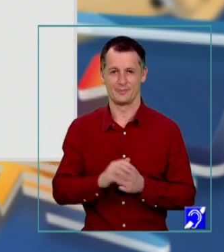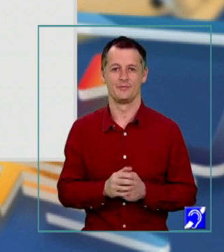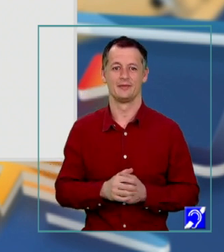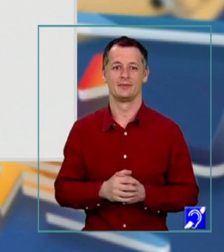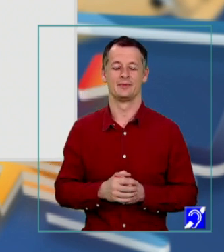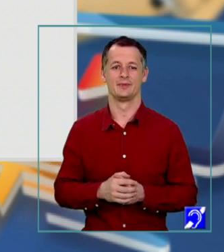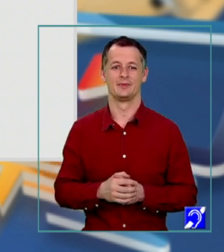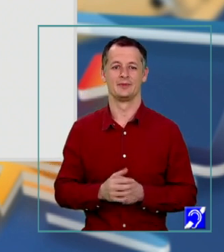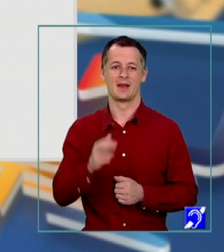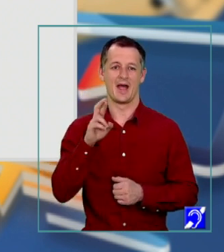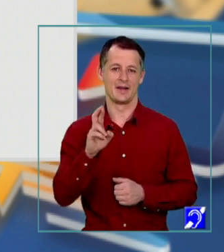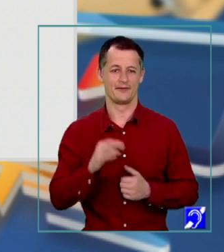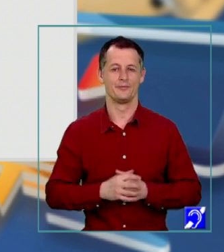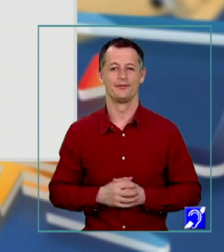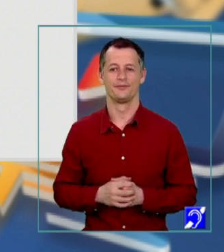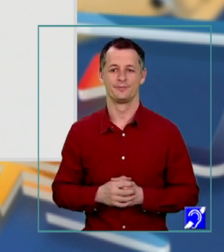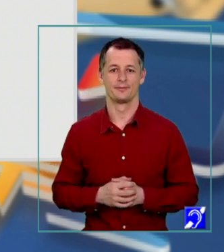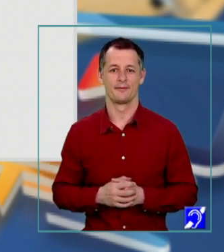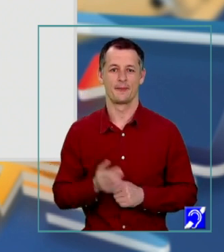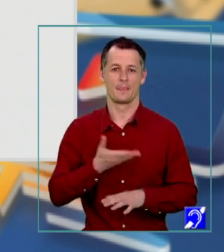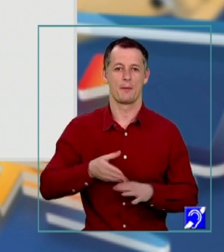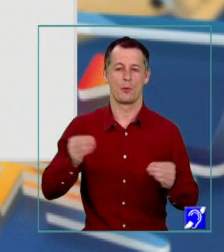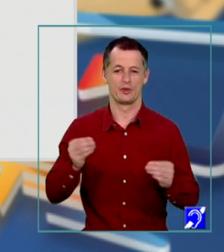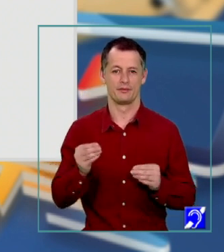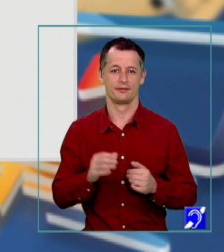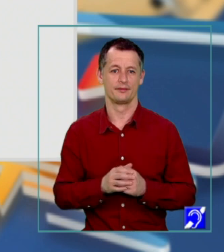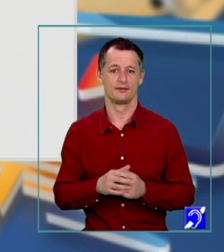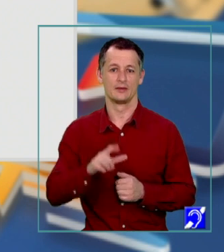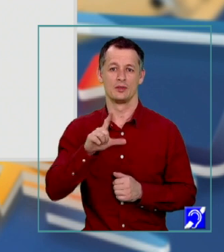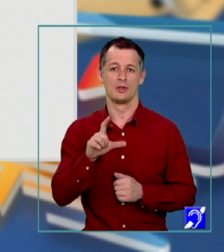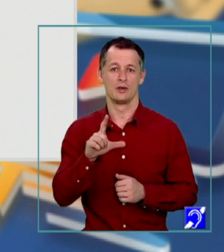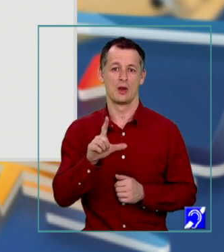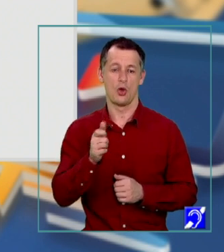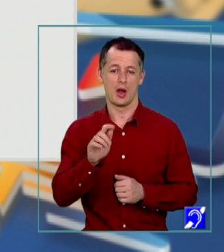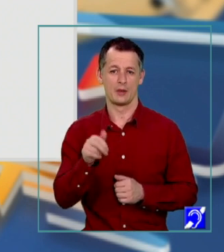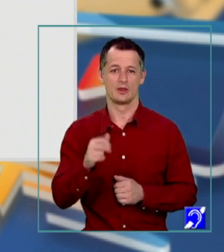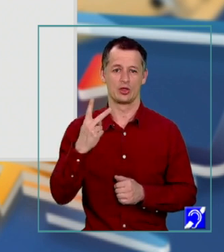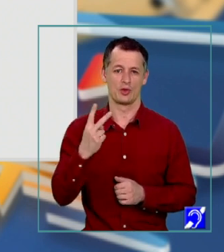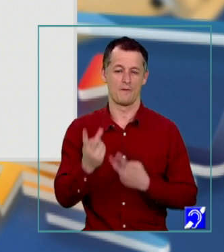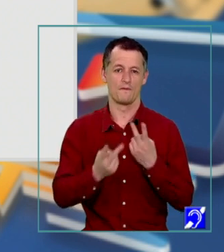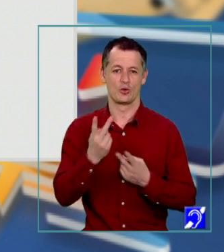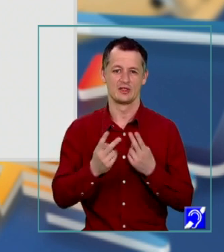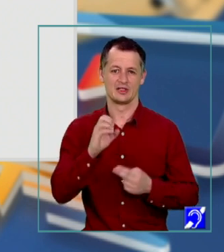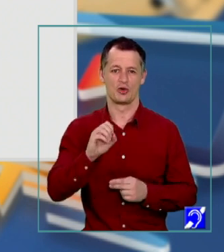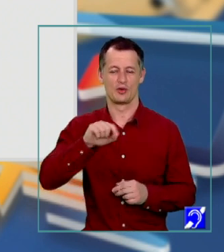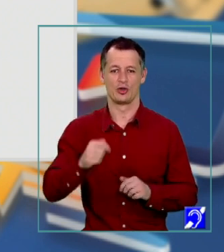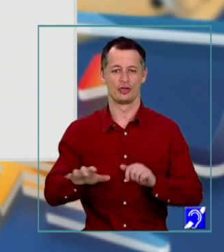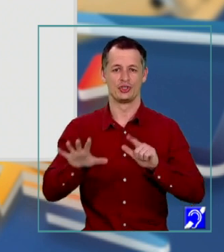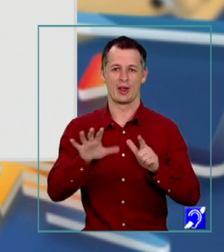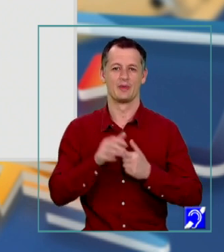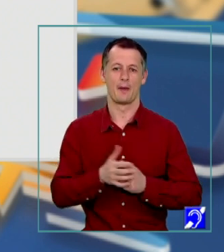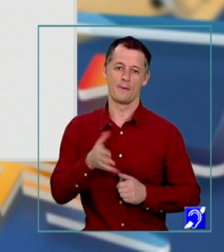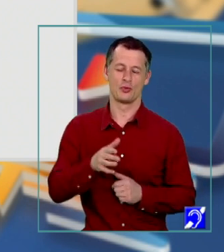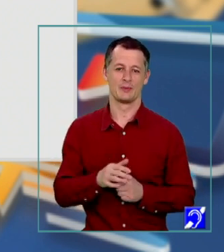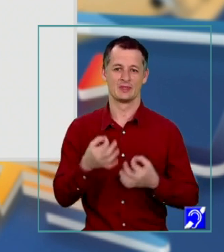3/2 R. Și mai mult decât atât, logarin din 2 o să-l folosim în calcul în 0,7. Posibil că o să ne apară